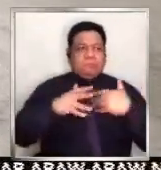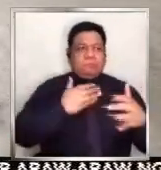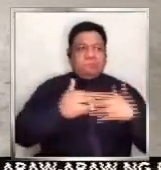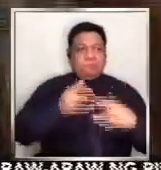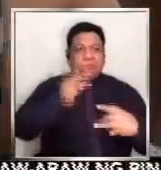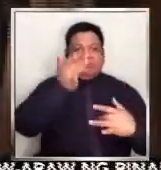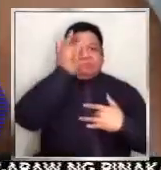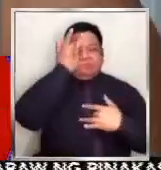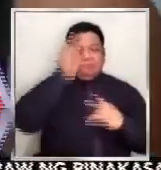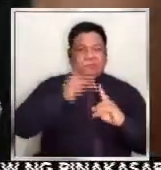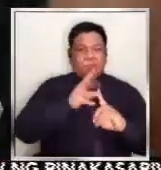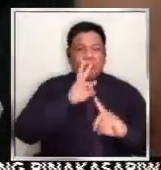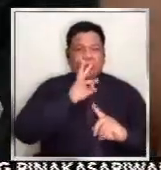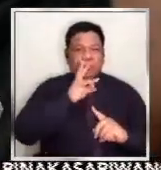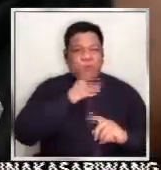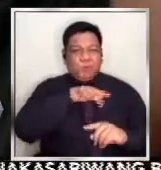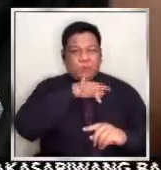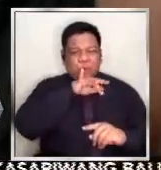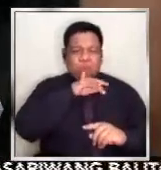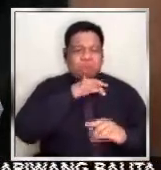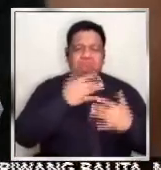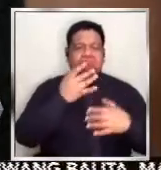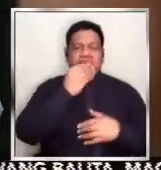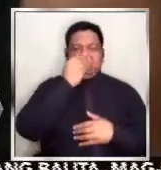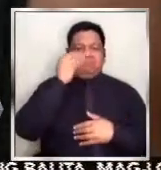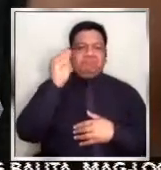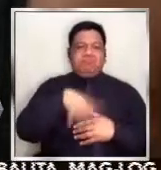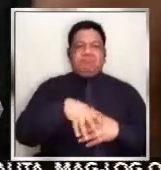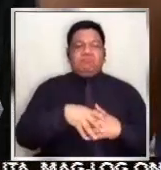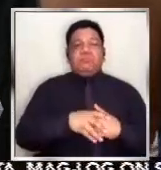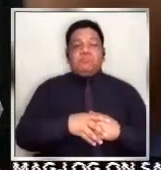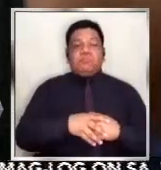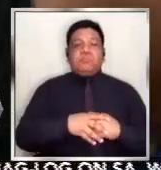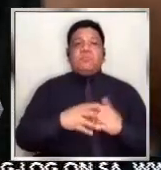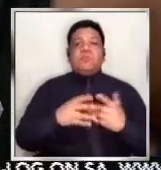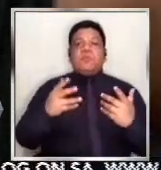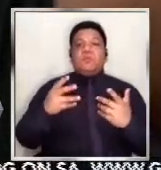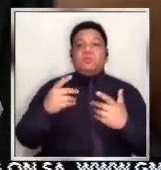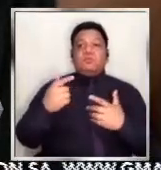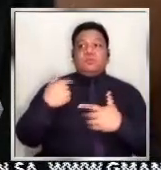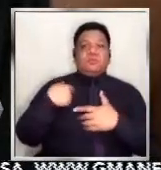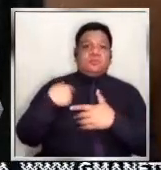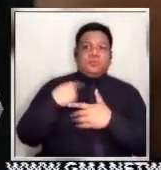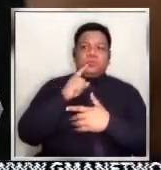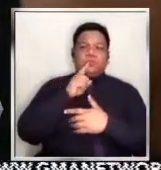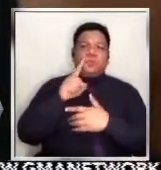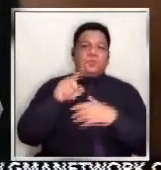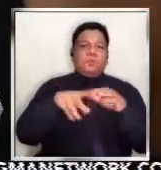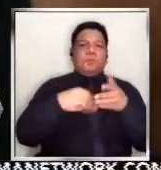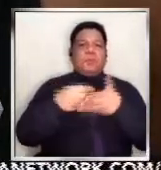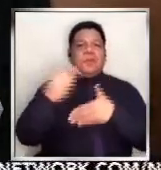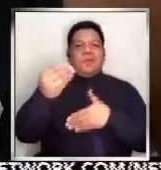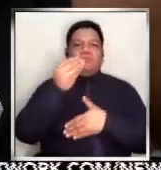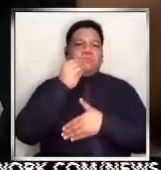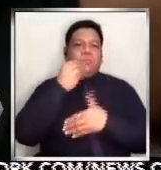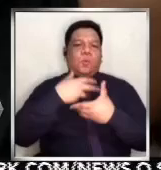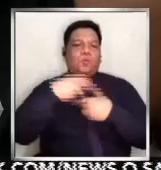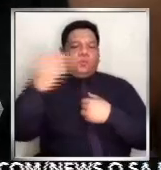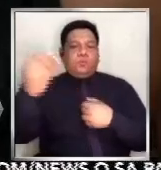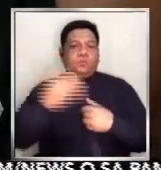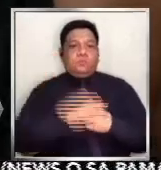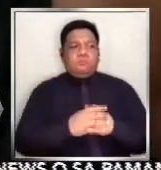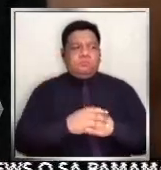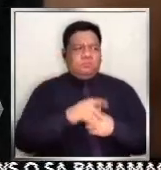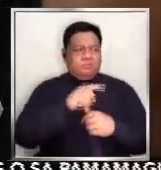maruming tubig. Wala nang pagkain sa bahay. Kumuha ng bibiling pagkain sa labas. Apo. Sir, may sakit daw na